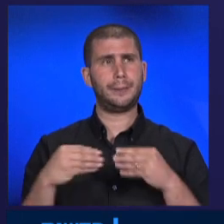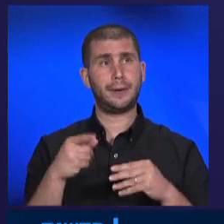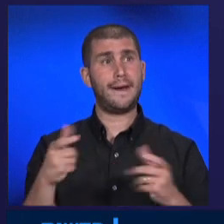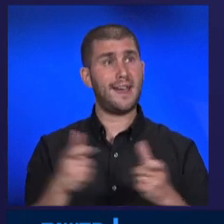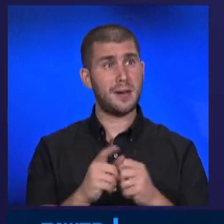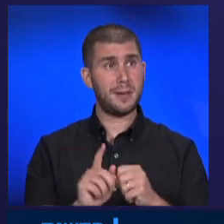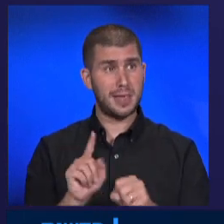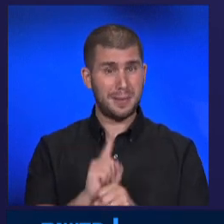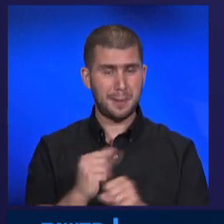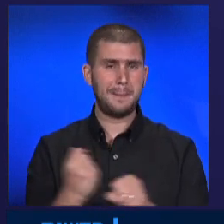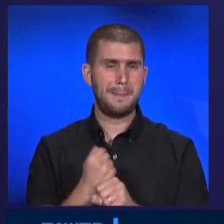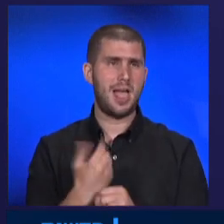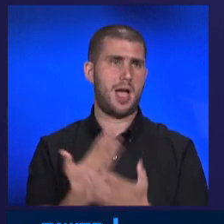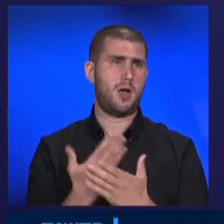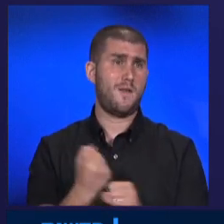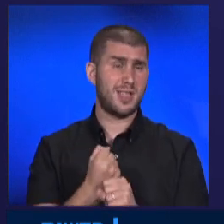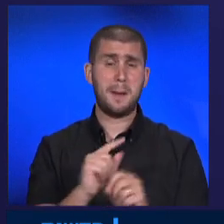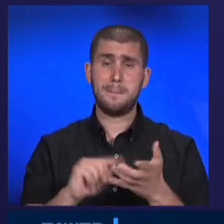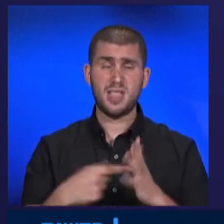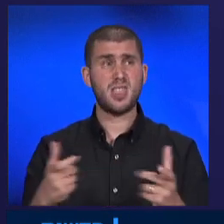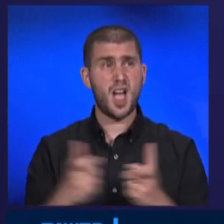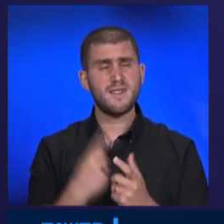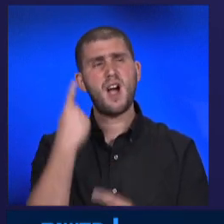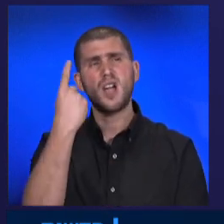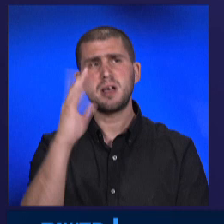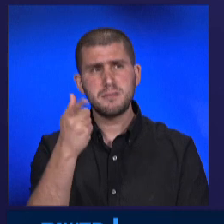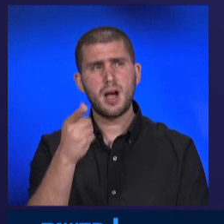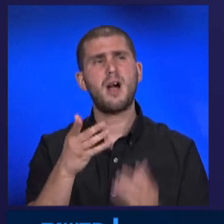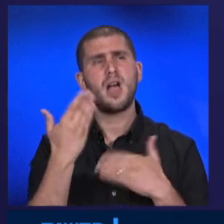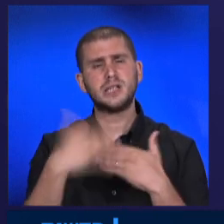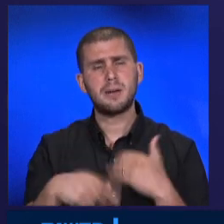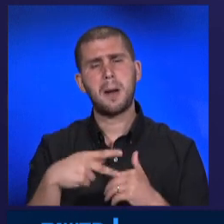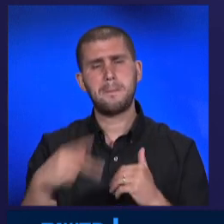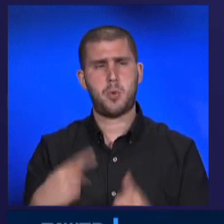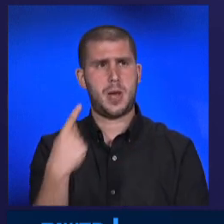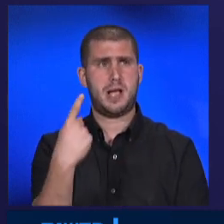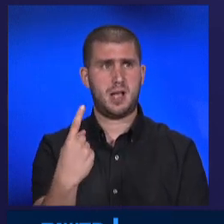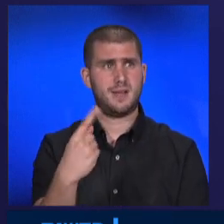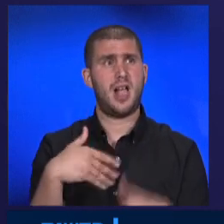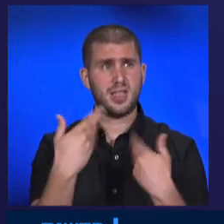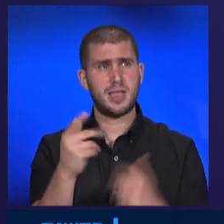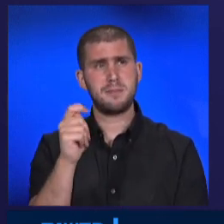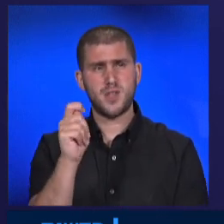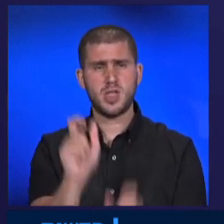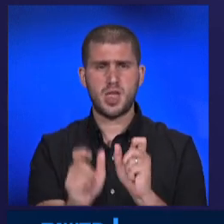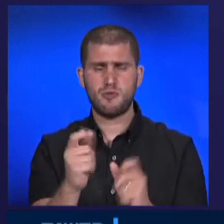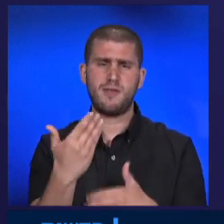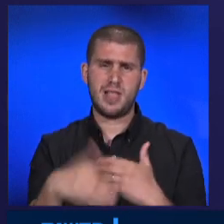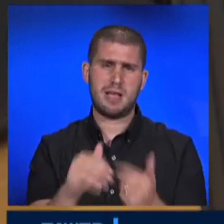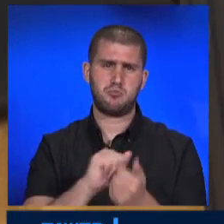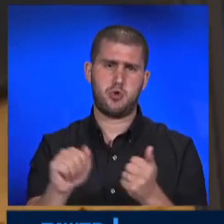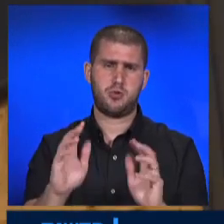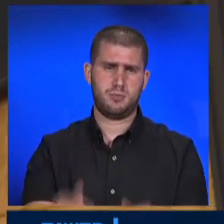פעילה ועובדת. וכרגע המטרה של החברה זה רק דבר אחד. לסיים את הפרויקט הזה, לתת מפתחות לאנשים ולגמור